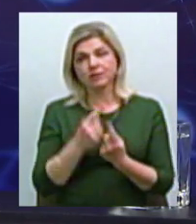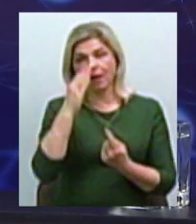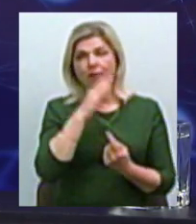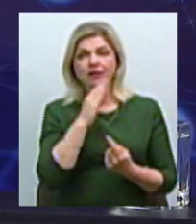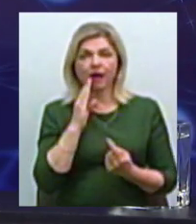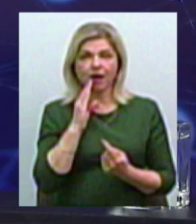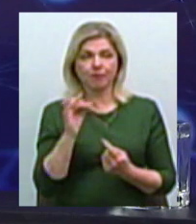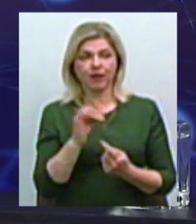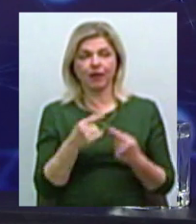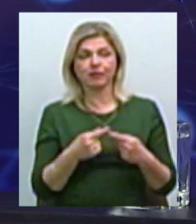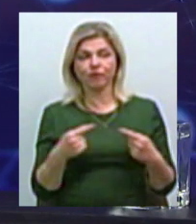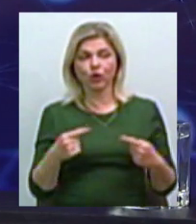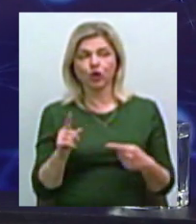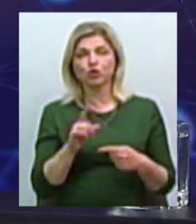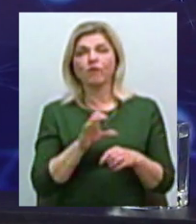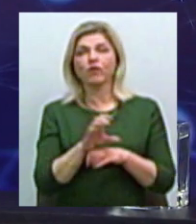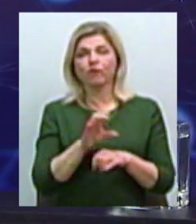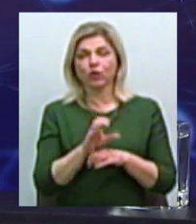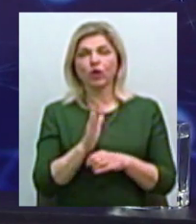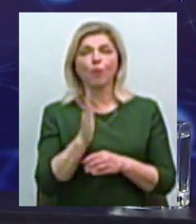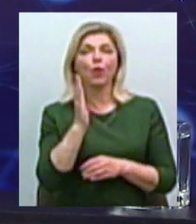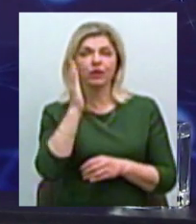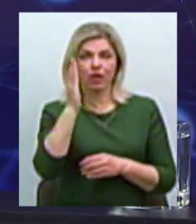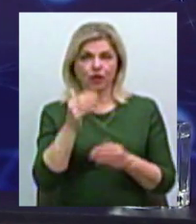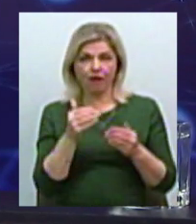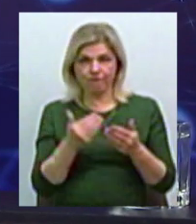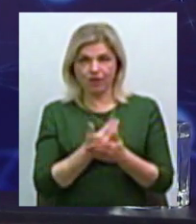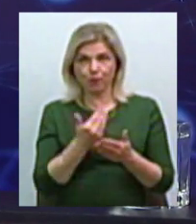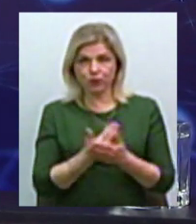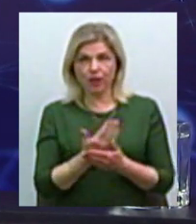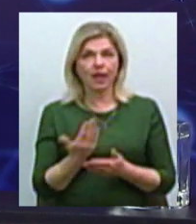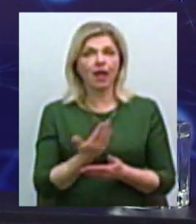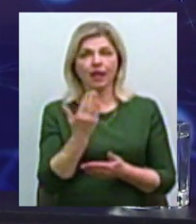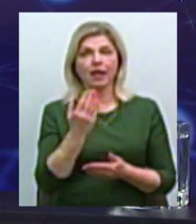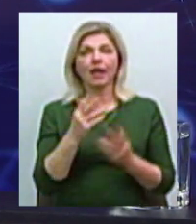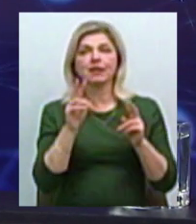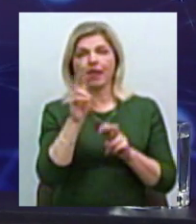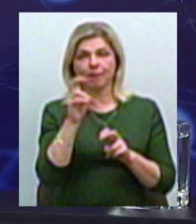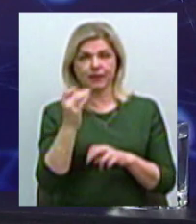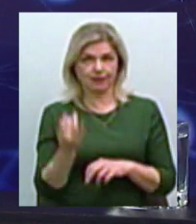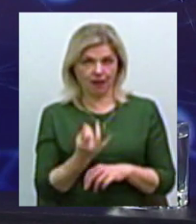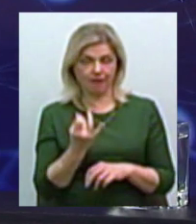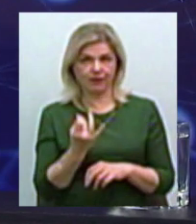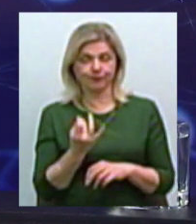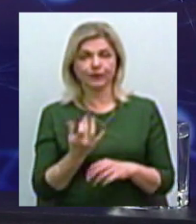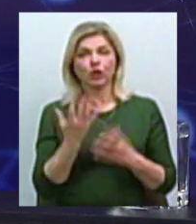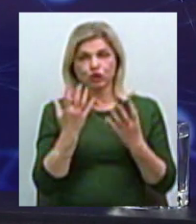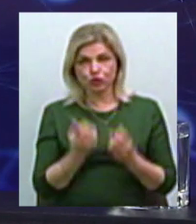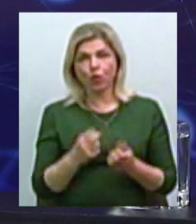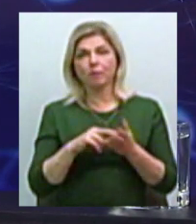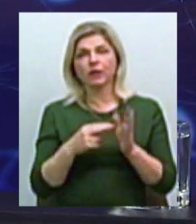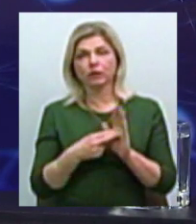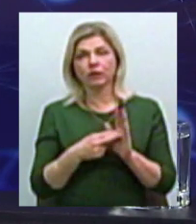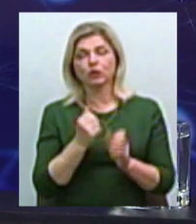подібне, щоб випускати, ну, подальші випуски, які теми цікаві. І зараз ще у нас планується зробити